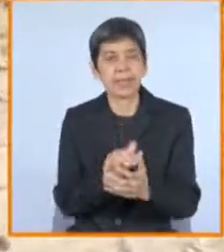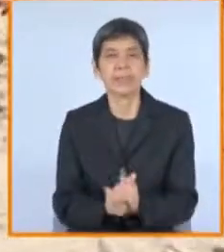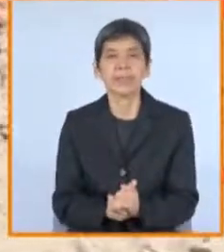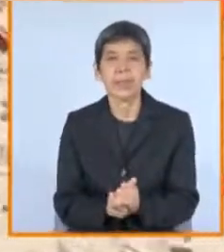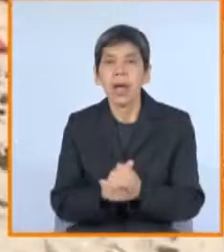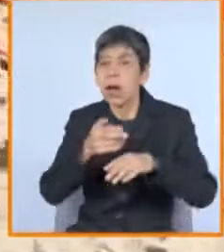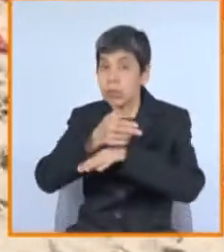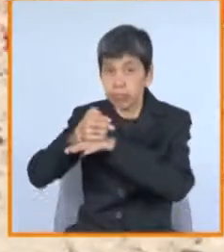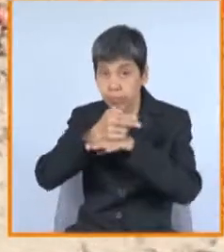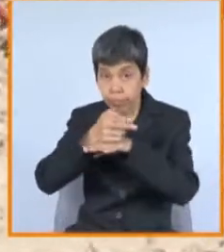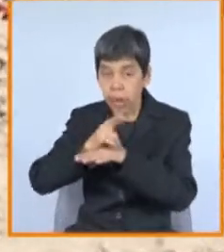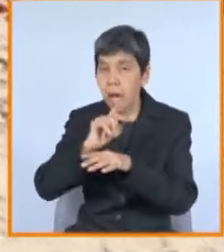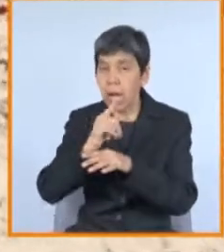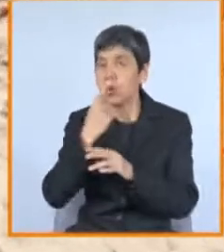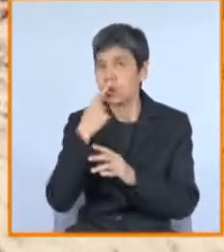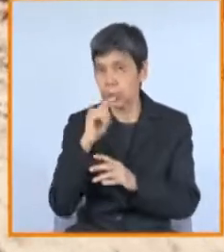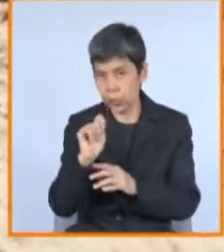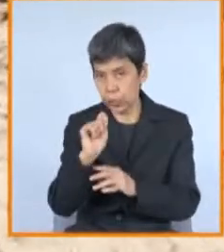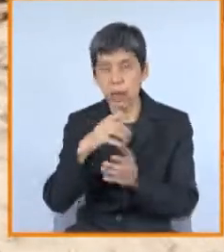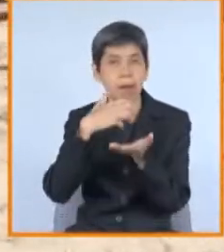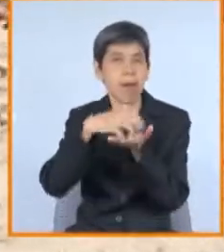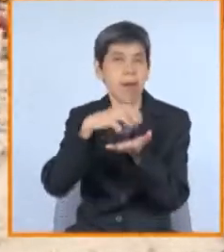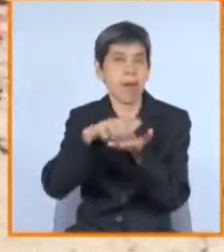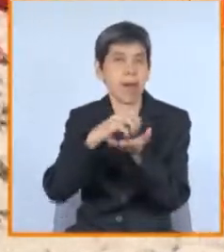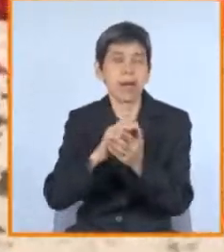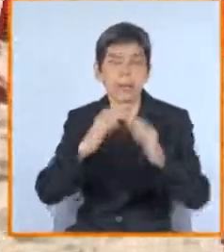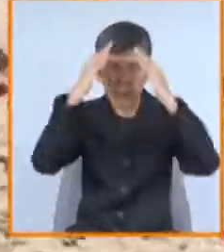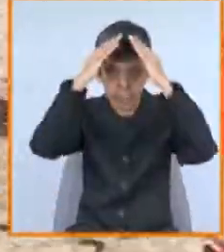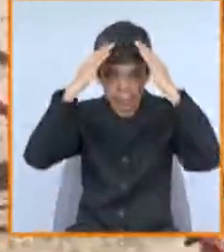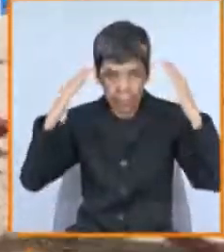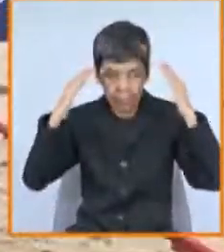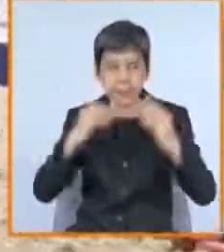โรจนสังวรทีมข่าว 2for you รายงานจากเมืองดานังประเทศเวียดนาม